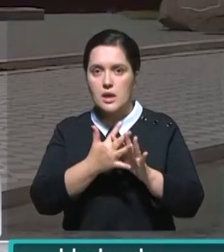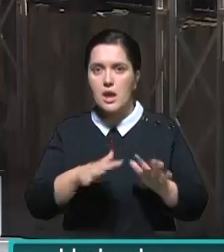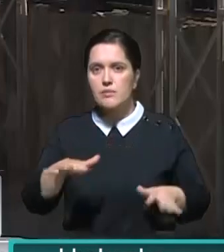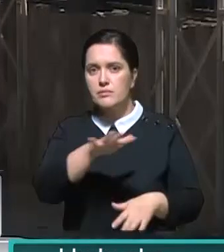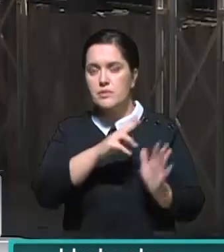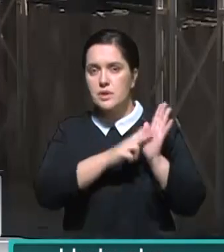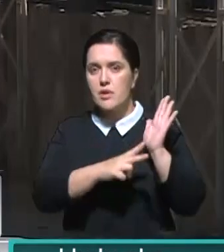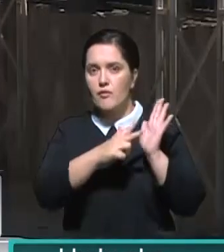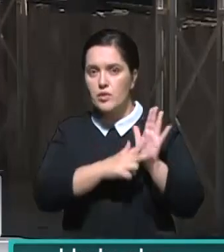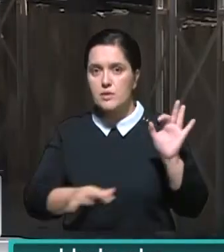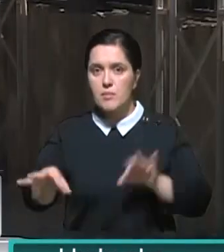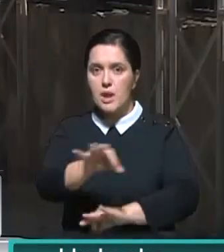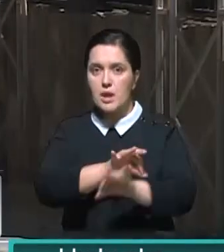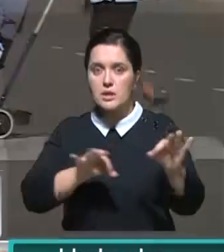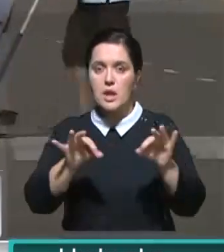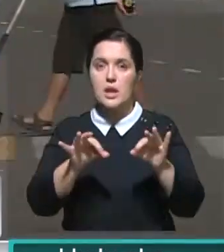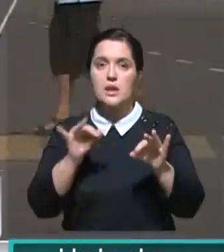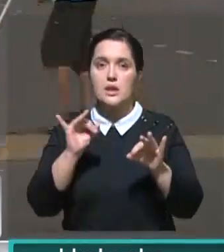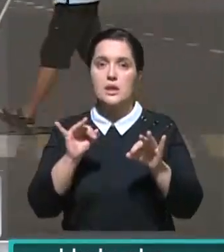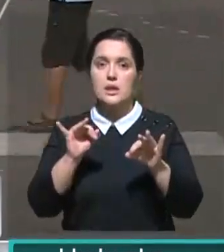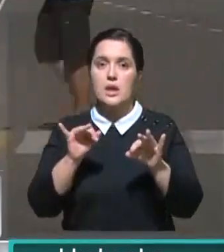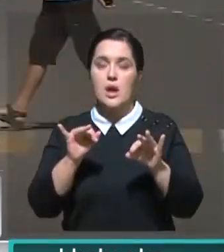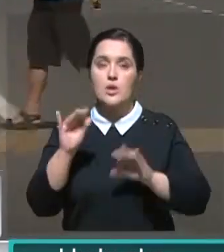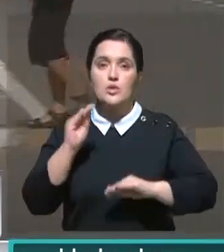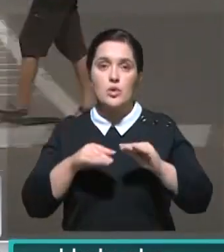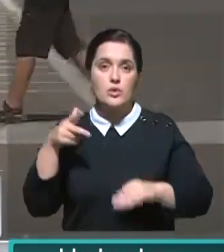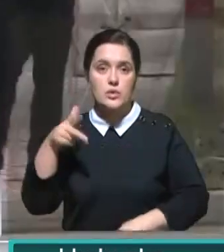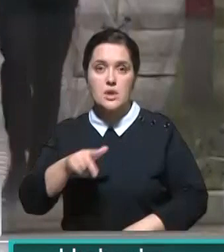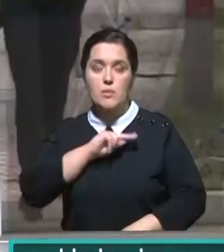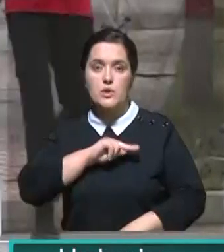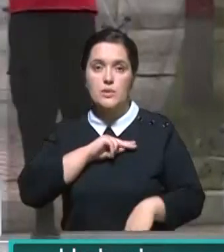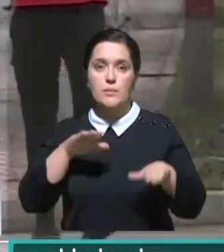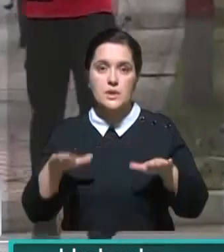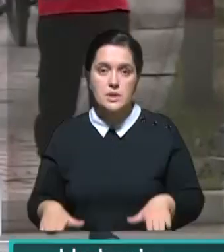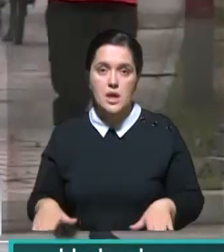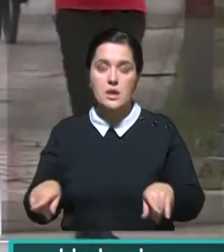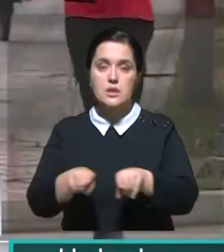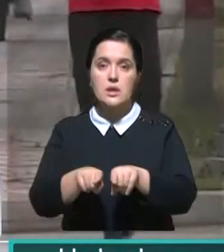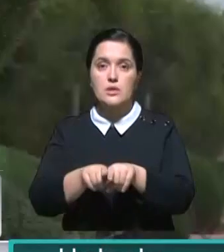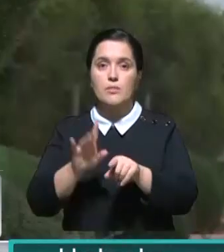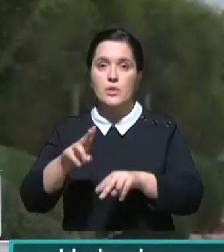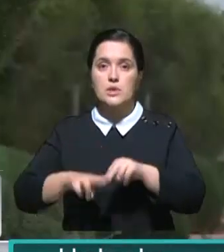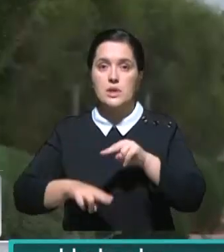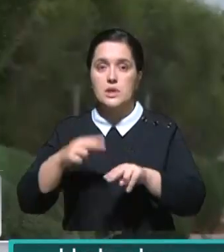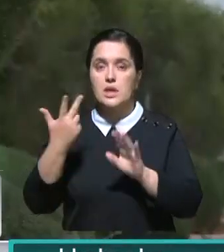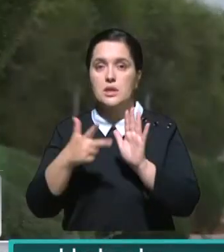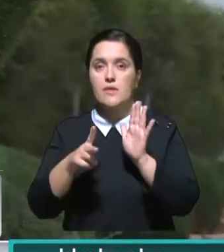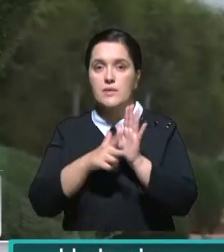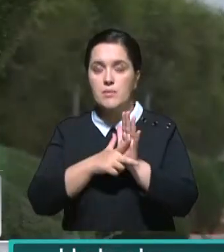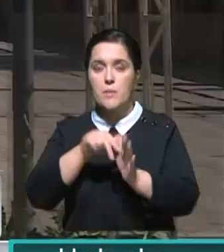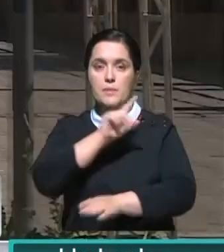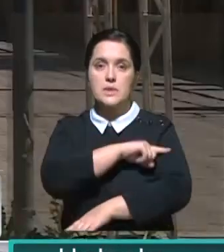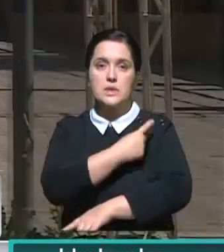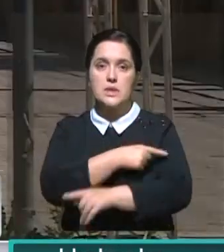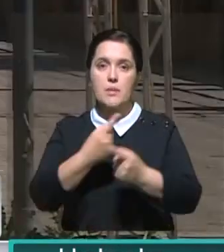78 проектов. Они охватили все районы области и создали еще свыше 3000 рабочих мест. В регионе также намечено строительство